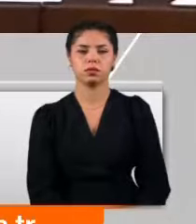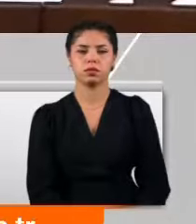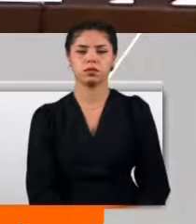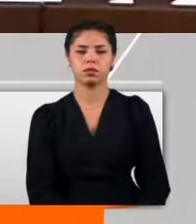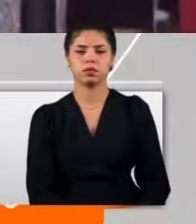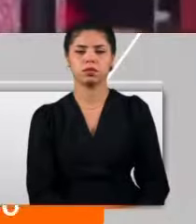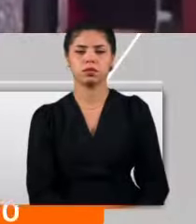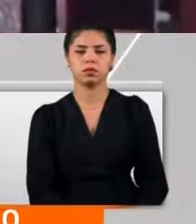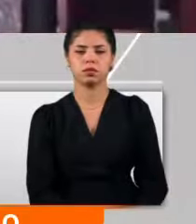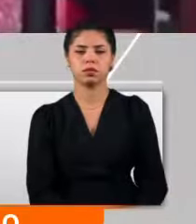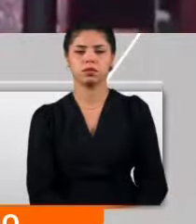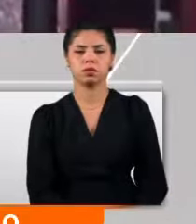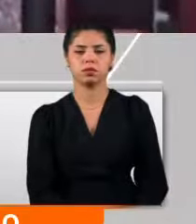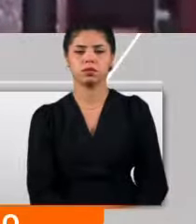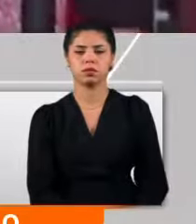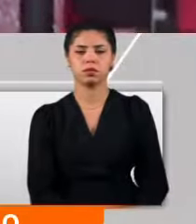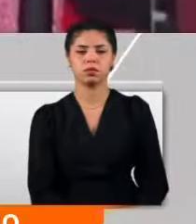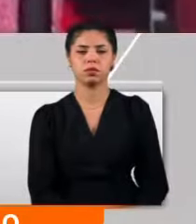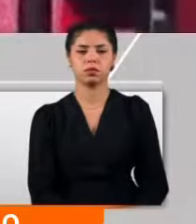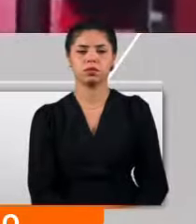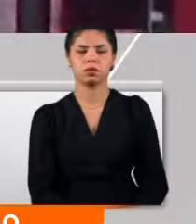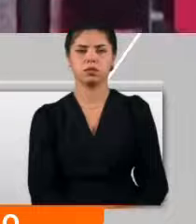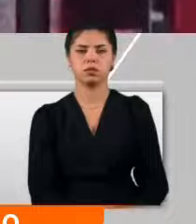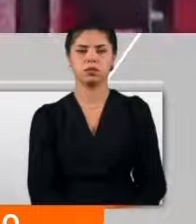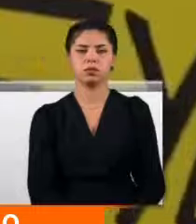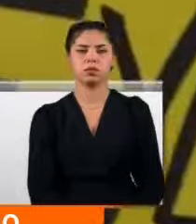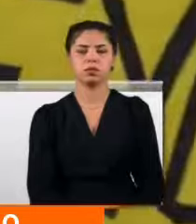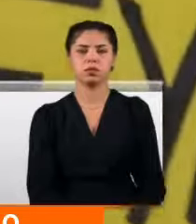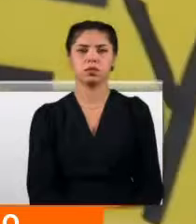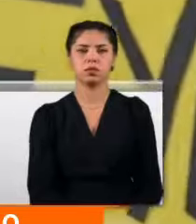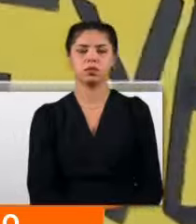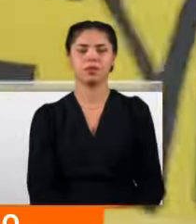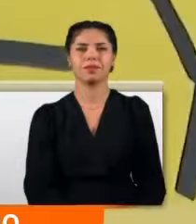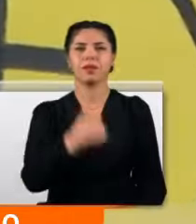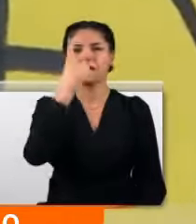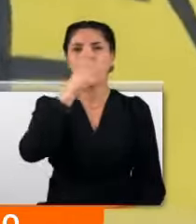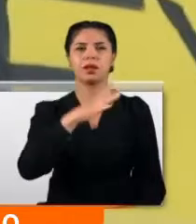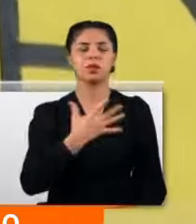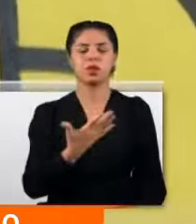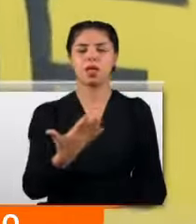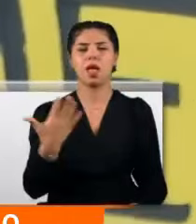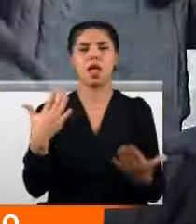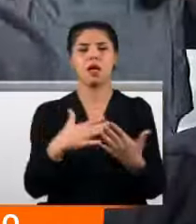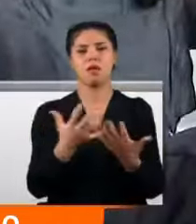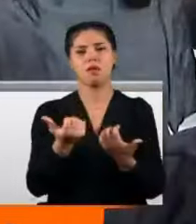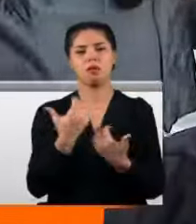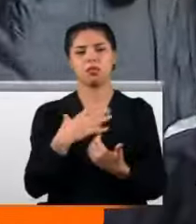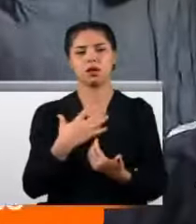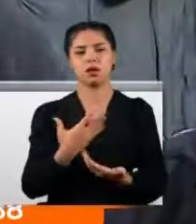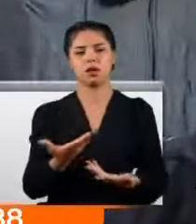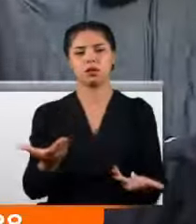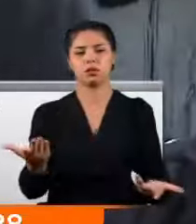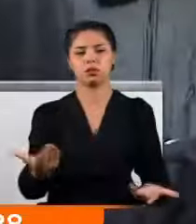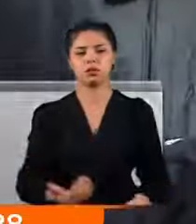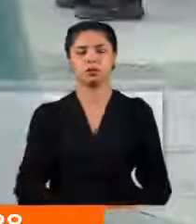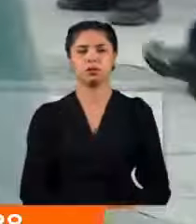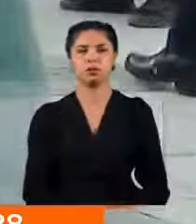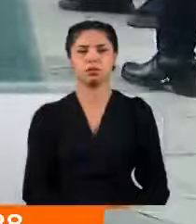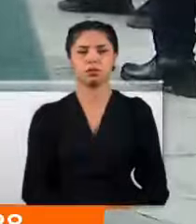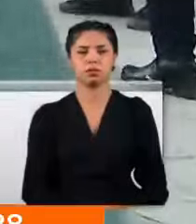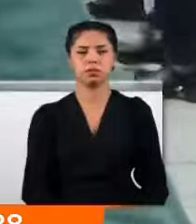organizasyonlara milyonlarca bütçe ayırdığını şaşkınlıkla izlemekteyiz tek istedikleri ise evlerine kavuşmak Biz yerimizi istiyoruz Başka bir şey